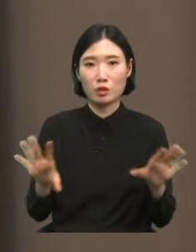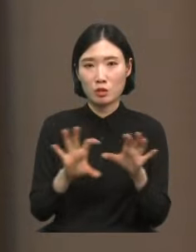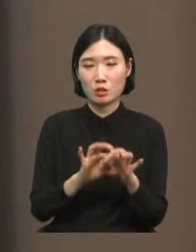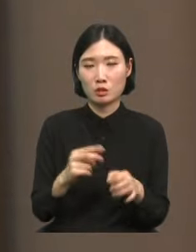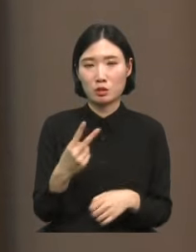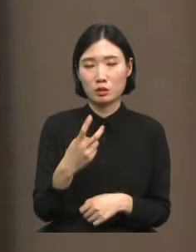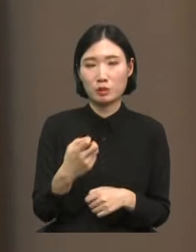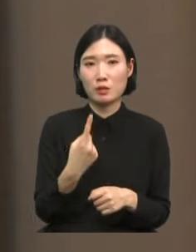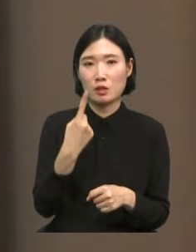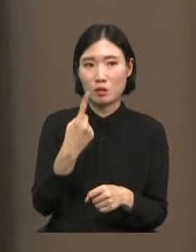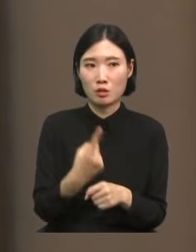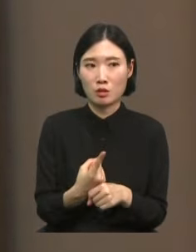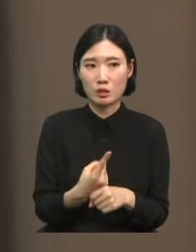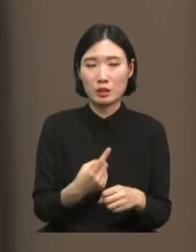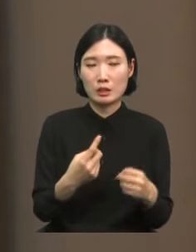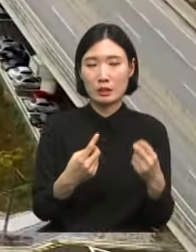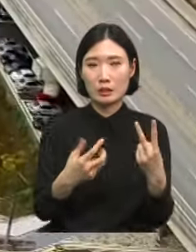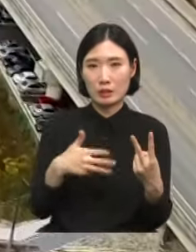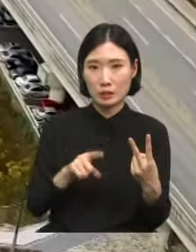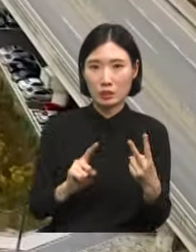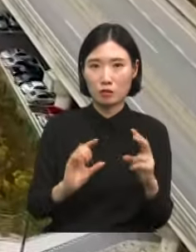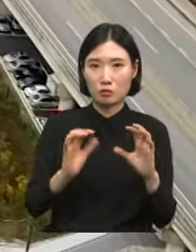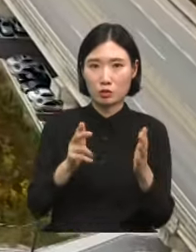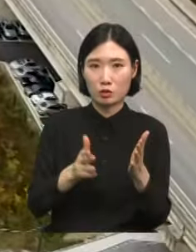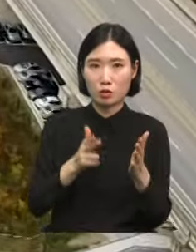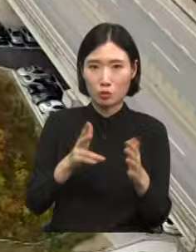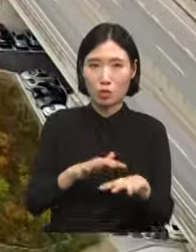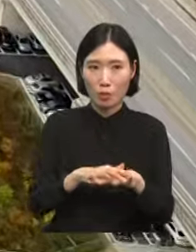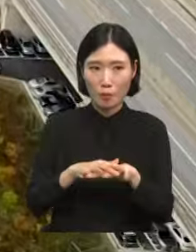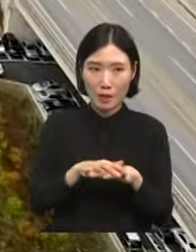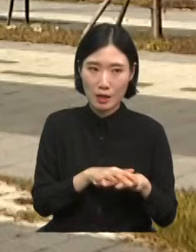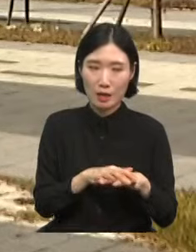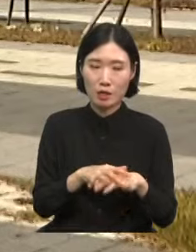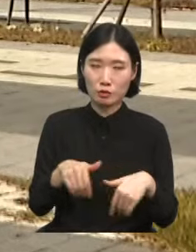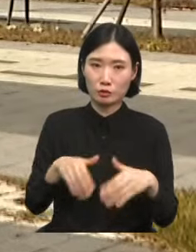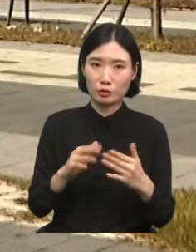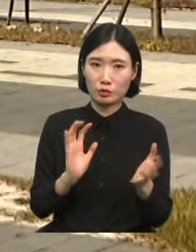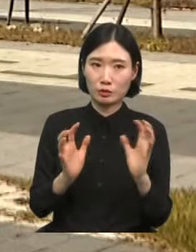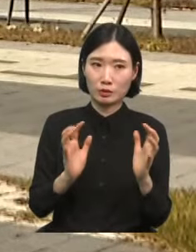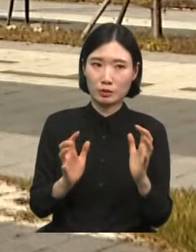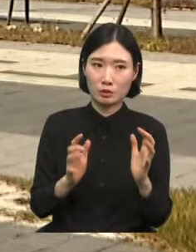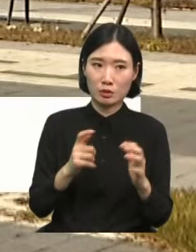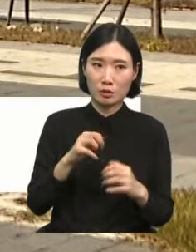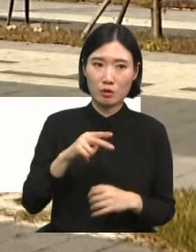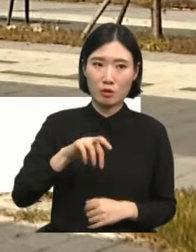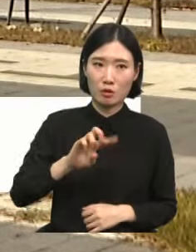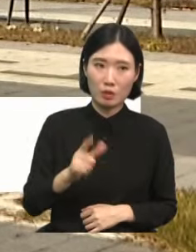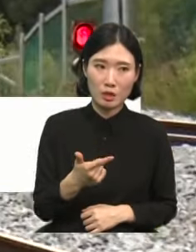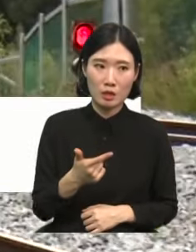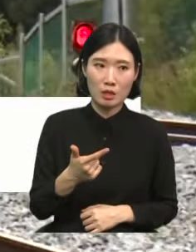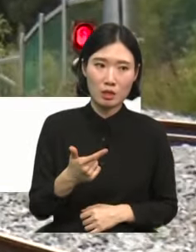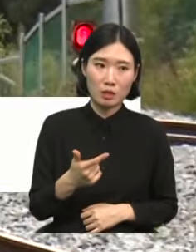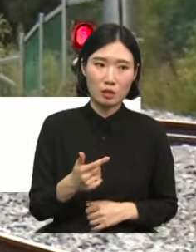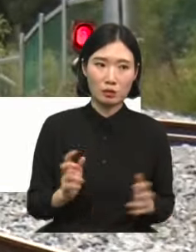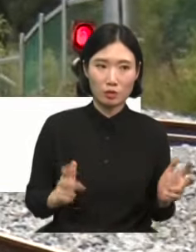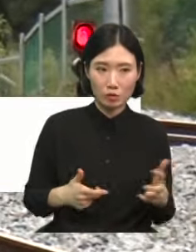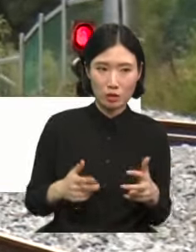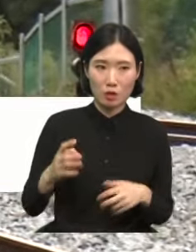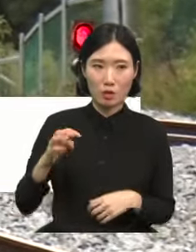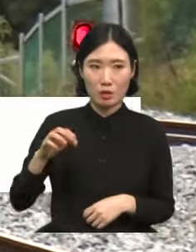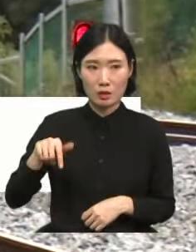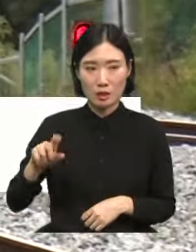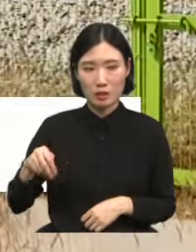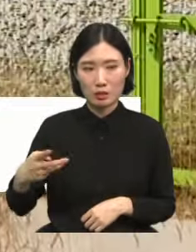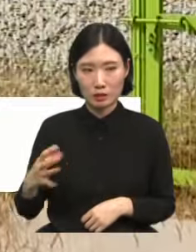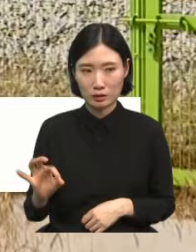지난 2011년 제2차 국가철도망 구축 계획에서부터 논의됐습니다. 경강선이 성남 여주 구간과 원주